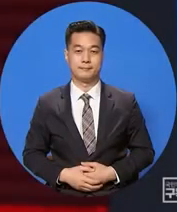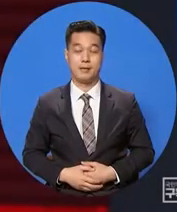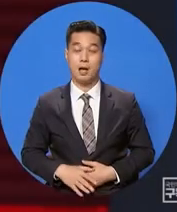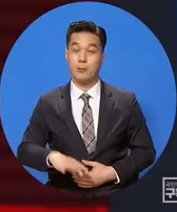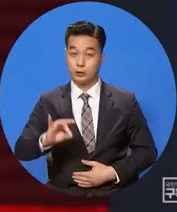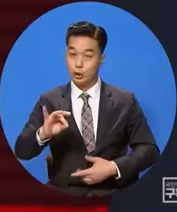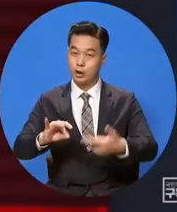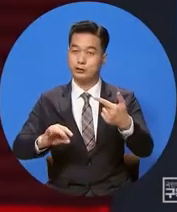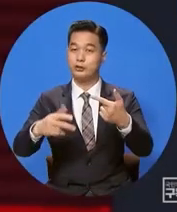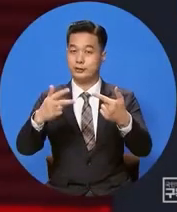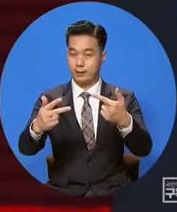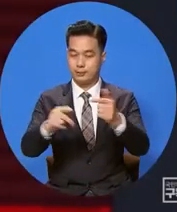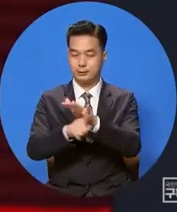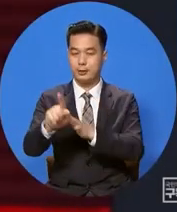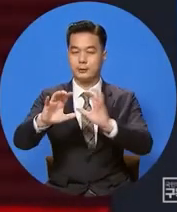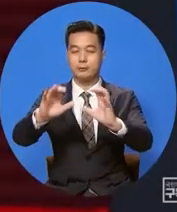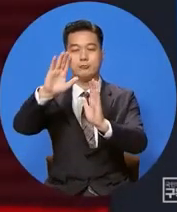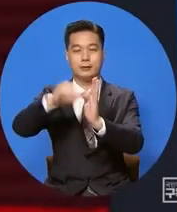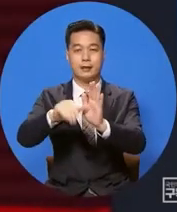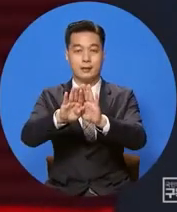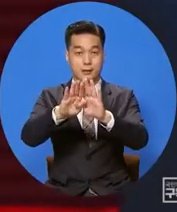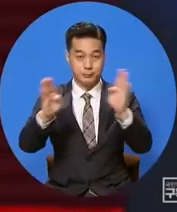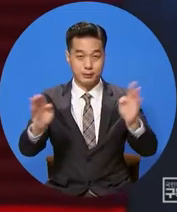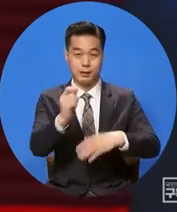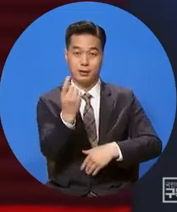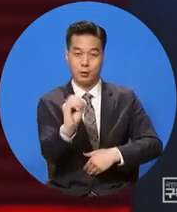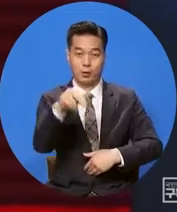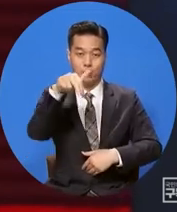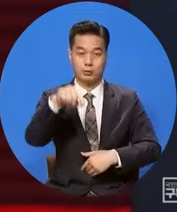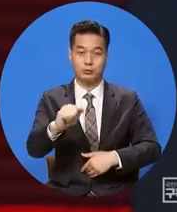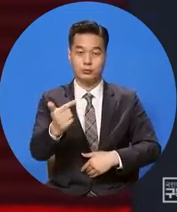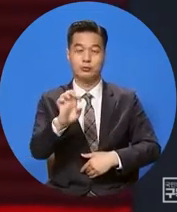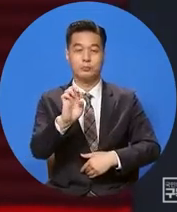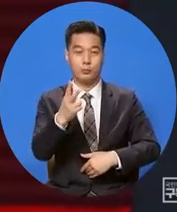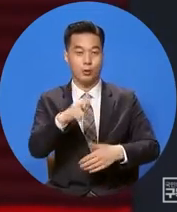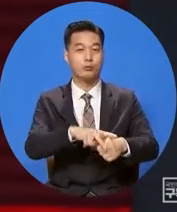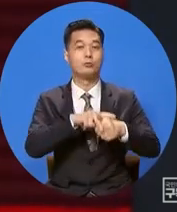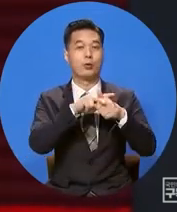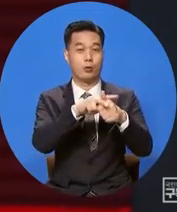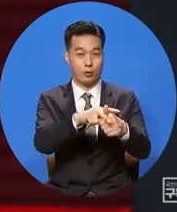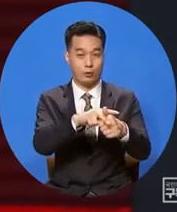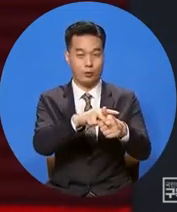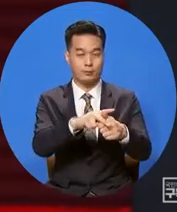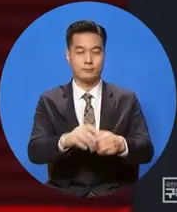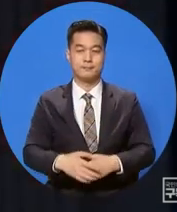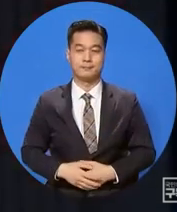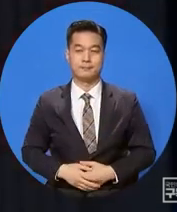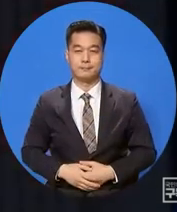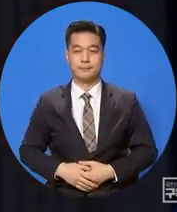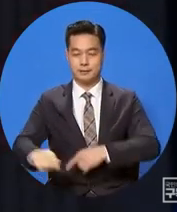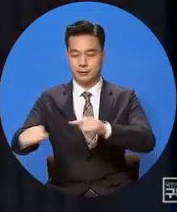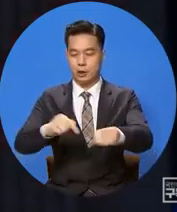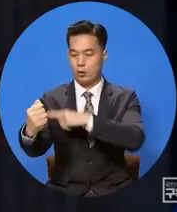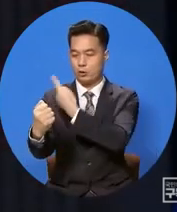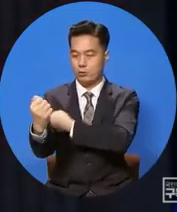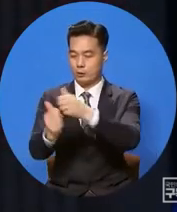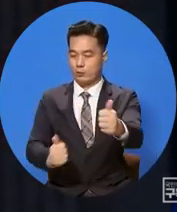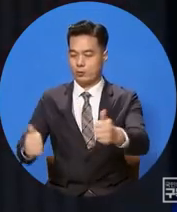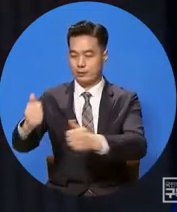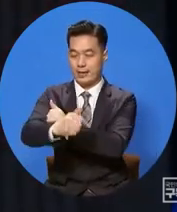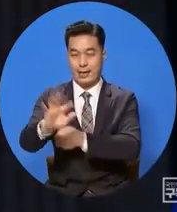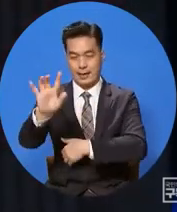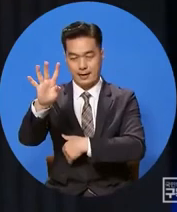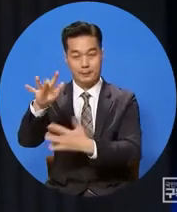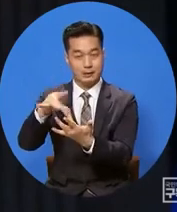먼저 G7 선진국 시대를 열겠습니다. 홍준표 후보입니다. 네, 홍준표입니다. 자, 그리고 정권 교체를 위한 유일한 선택,